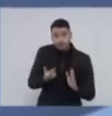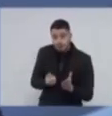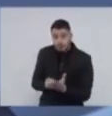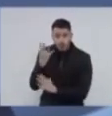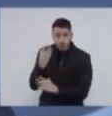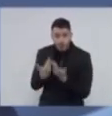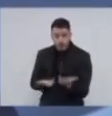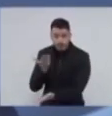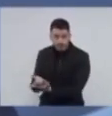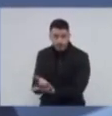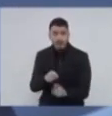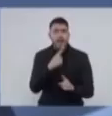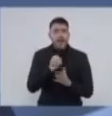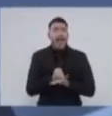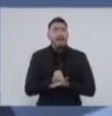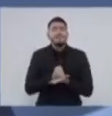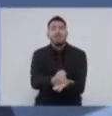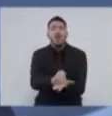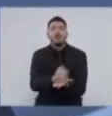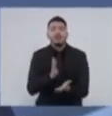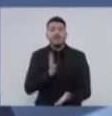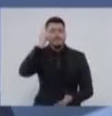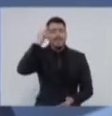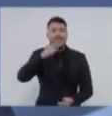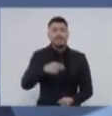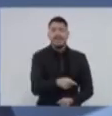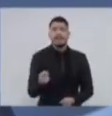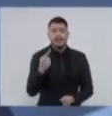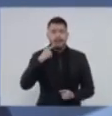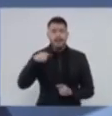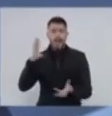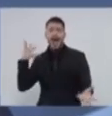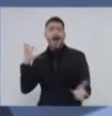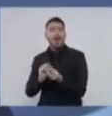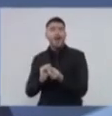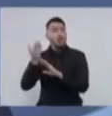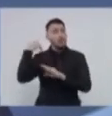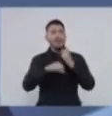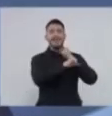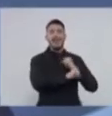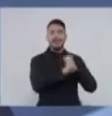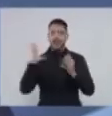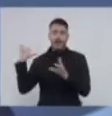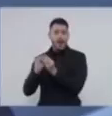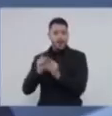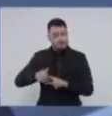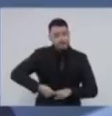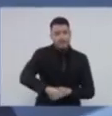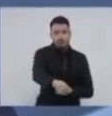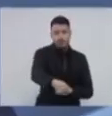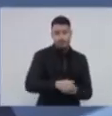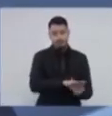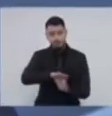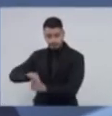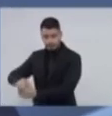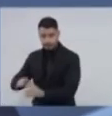επιδότηση που τους αναλογεί θα δοθεί αναδρομικά από τον ιανουάριο τώρα σε ότι αφορά την ηλεκτρική ενέργεια και την